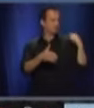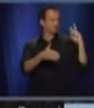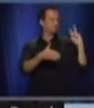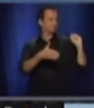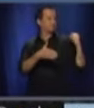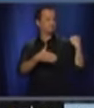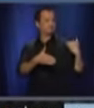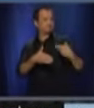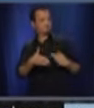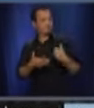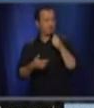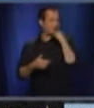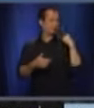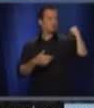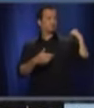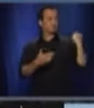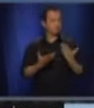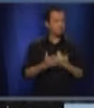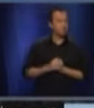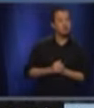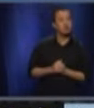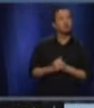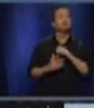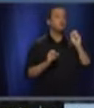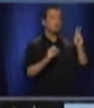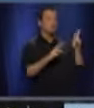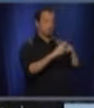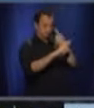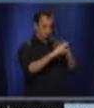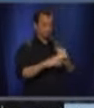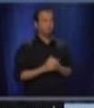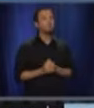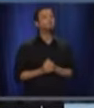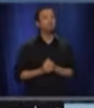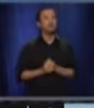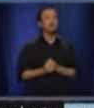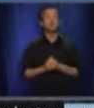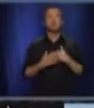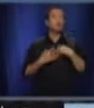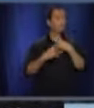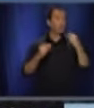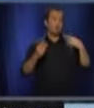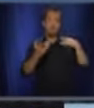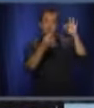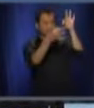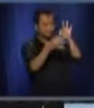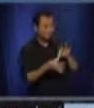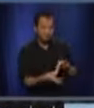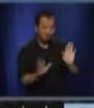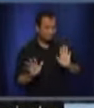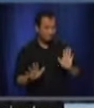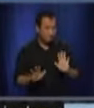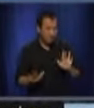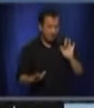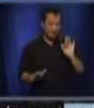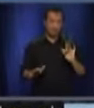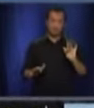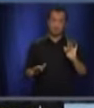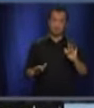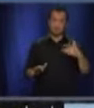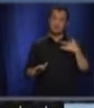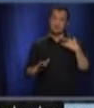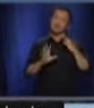Bon. La seule raison que je veux pas aller trop dans le détail, c'est parce que je pense que c'est important,